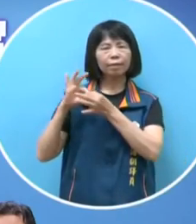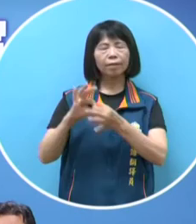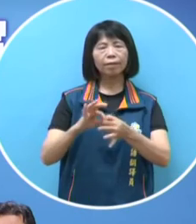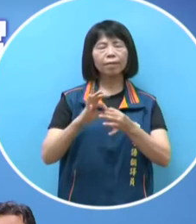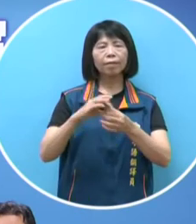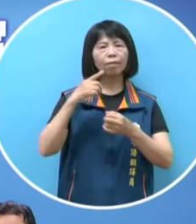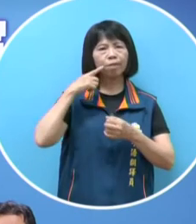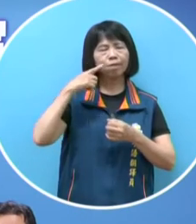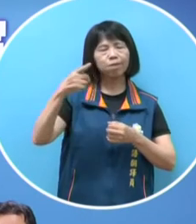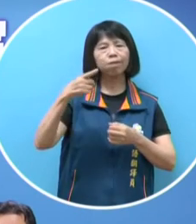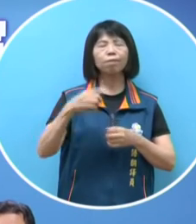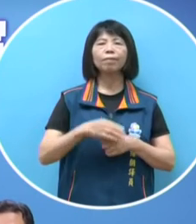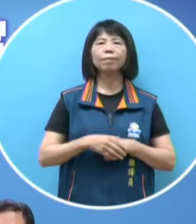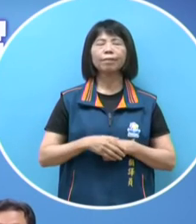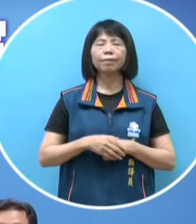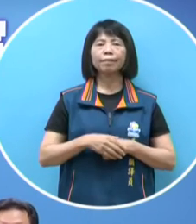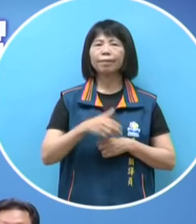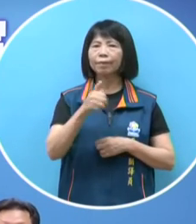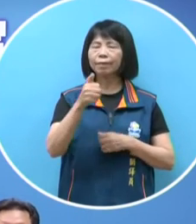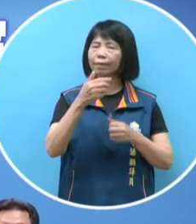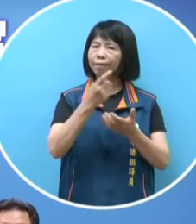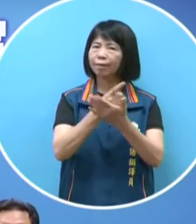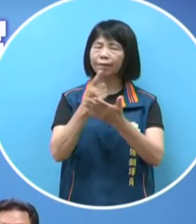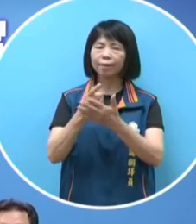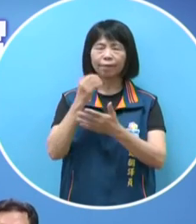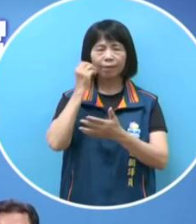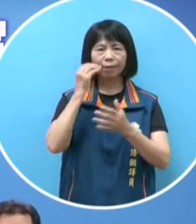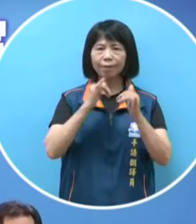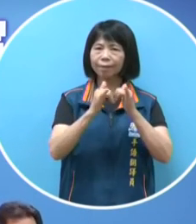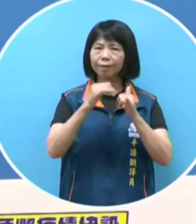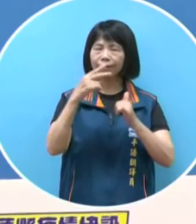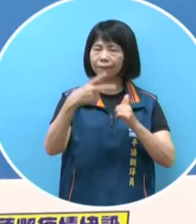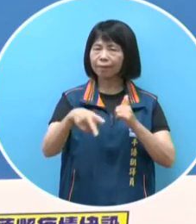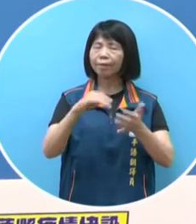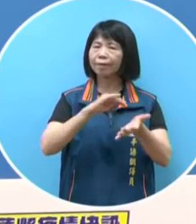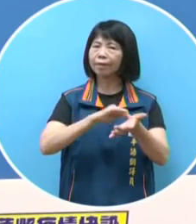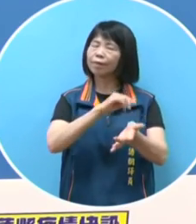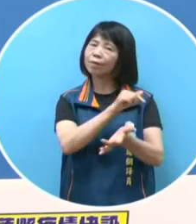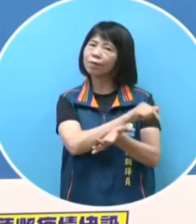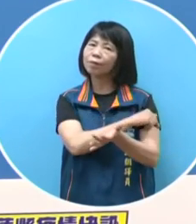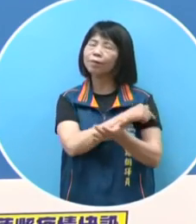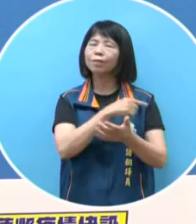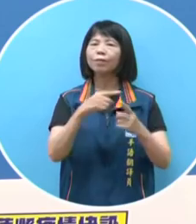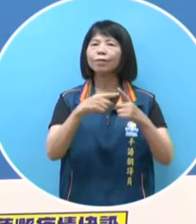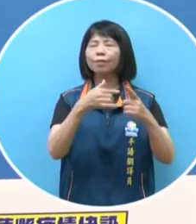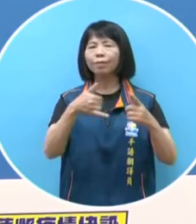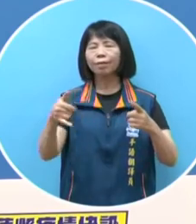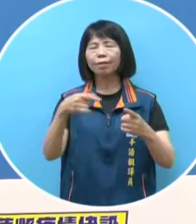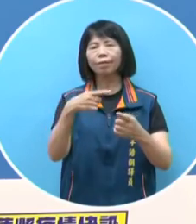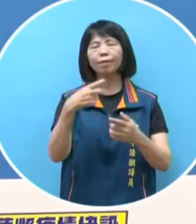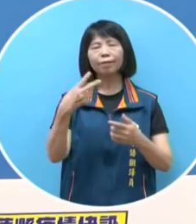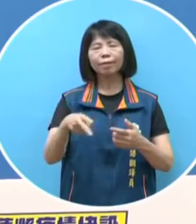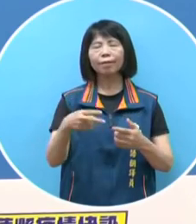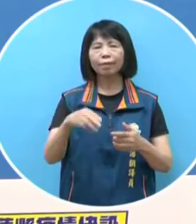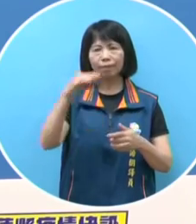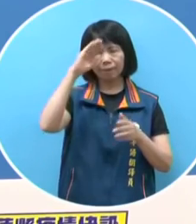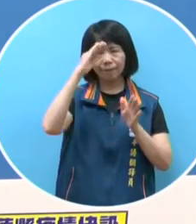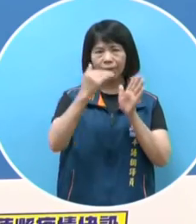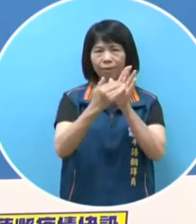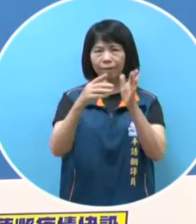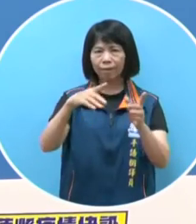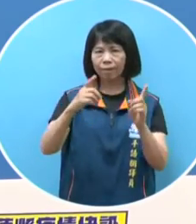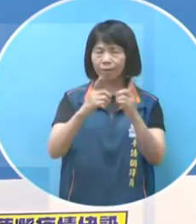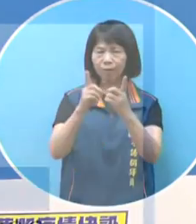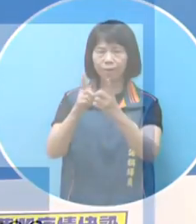33人已经出院，35人还在住院治疗当中，居家隔离人数143人。想要度过这波疫情，还